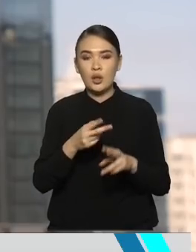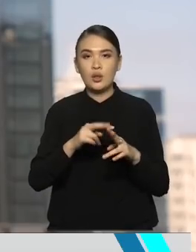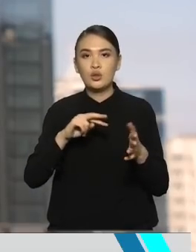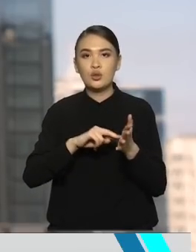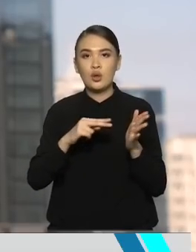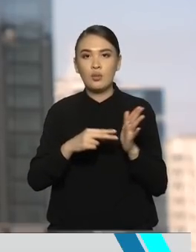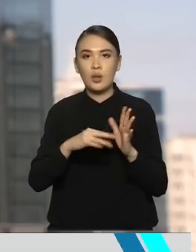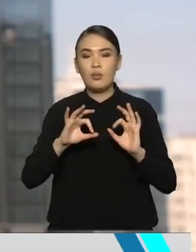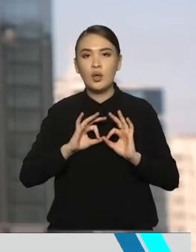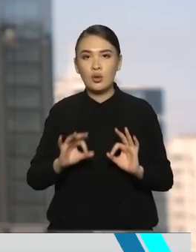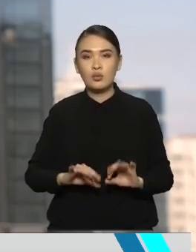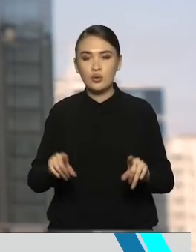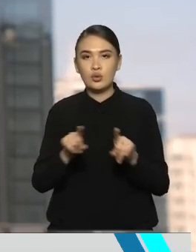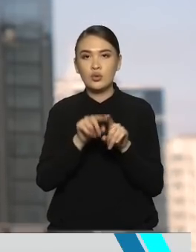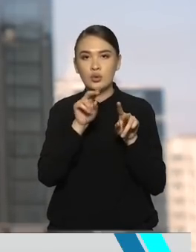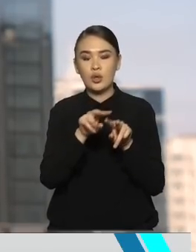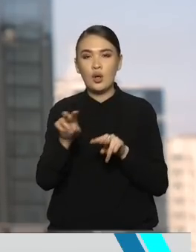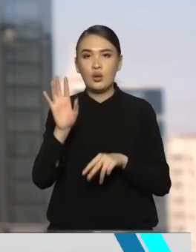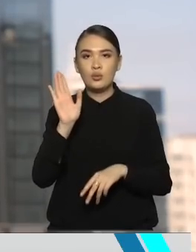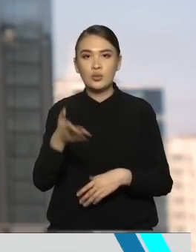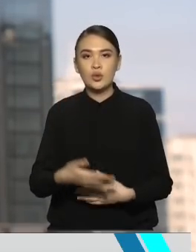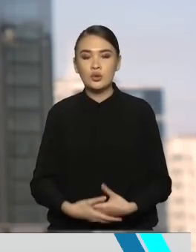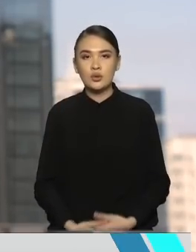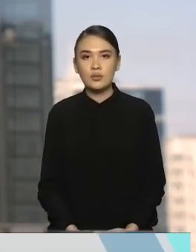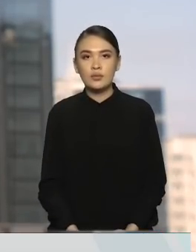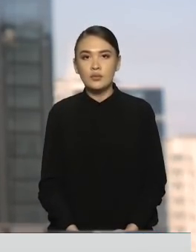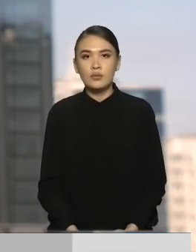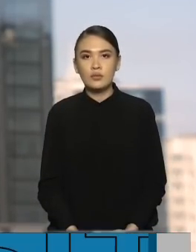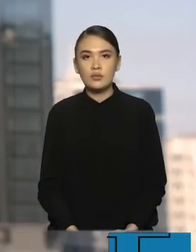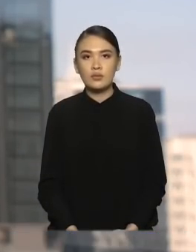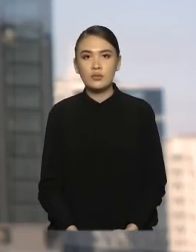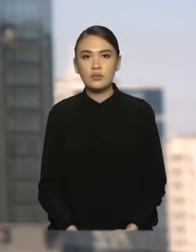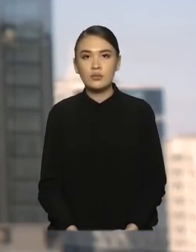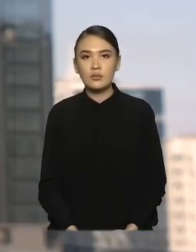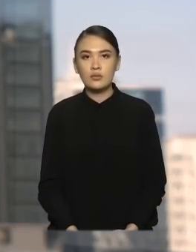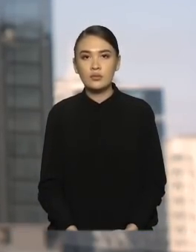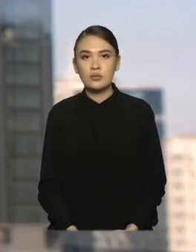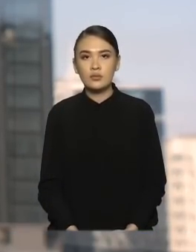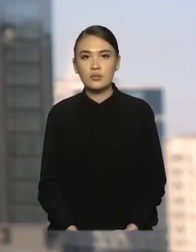прокуратура сүйемелдейтін болады. Асылбек Тойбек, Жібек Жолы.